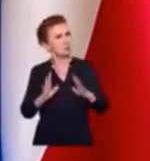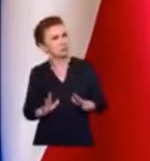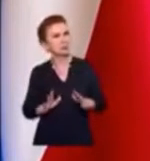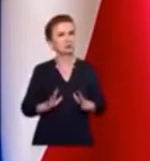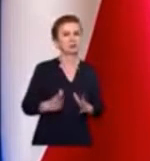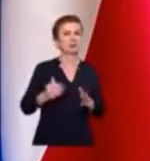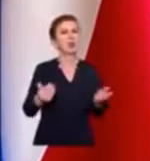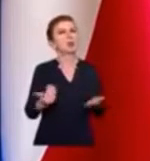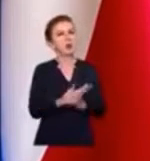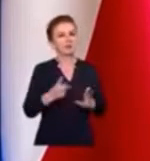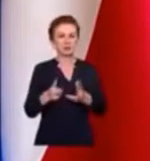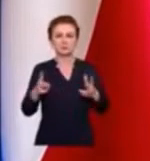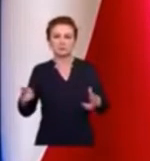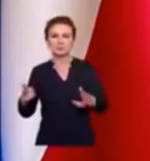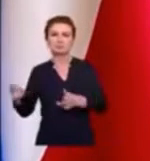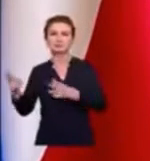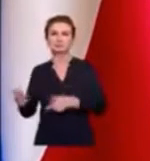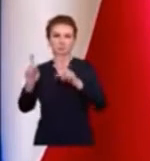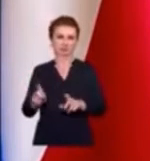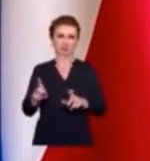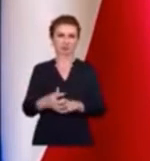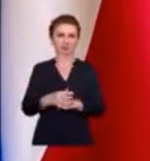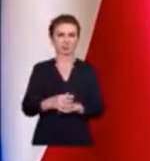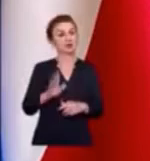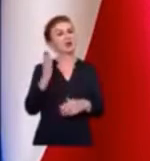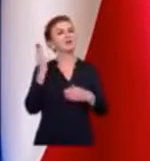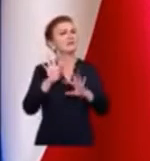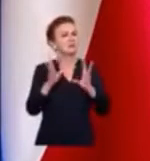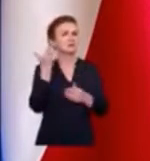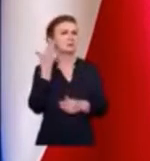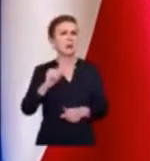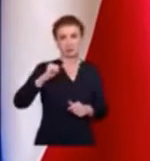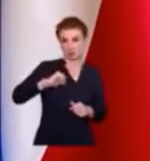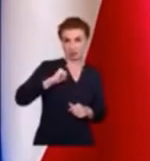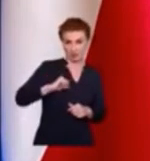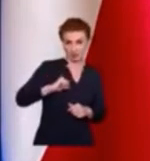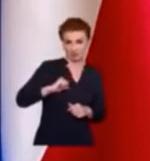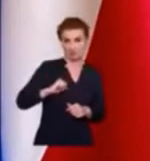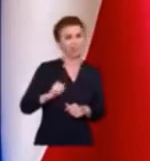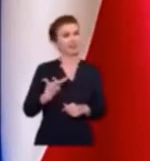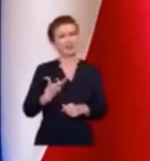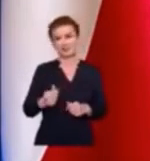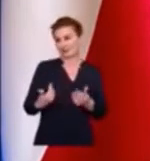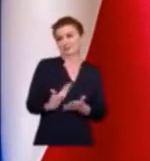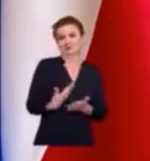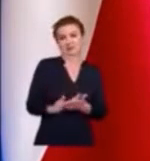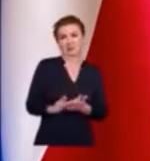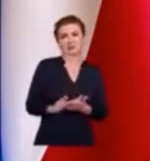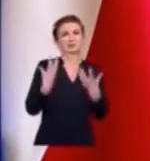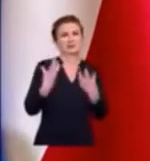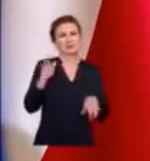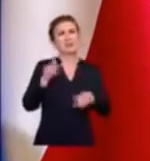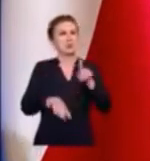etapy, na które tak bardzo czekamy. Tak bardzo czekamy nie tylko z punktu widzenia naszego normalnego funkcjonowania, naszej normalności.